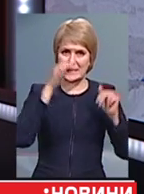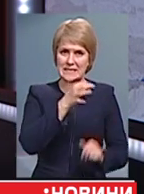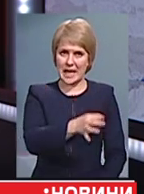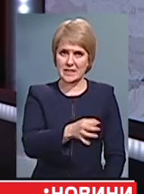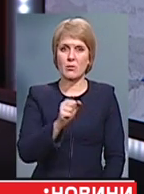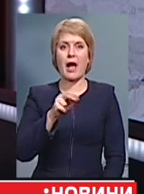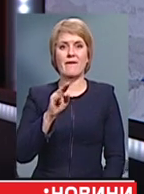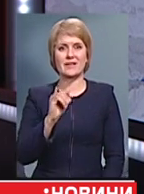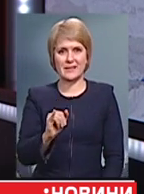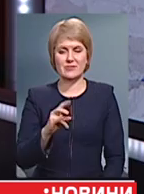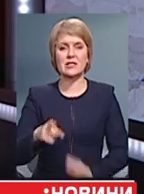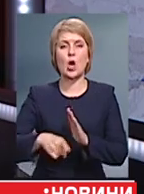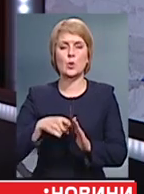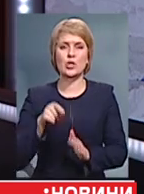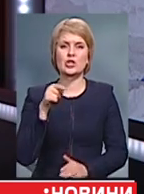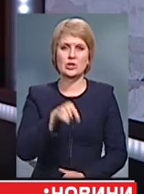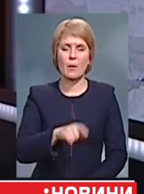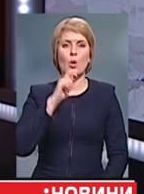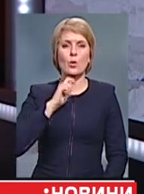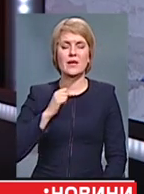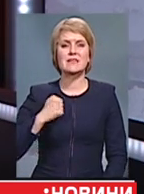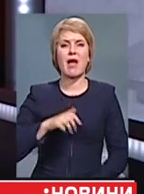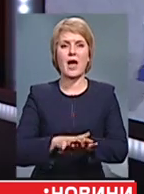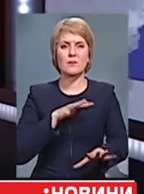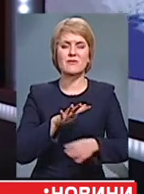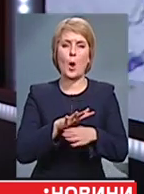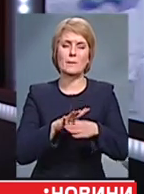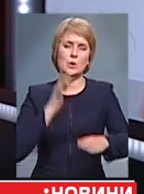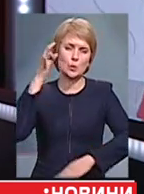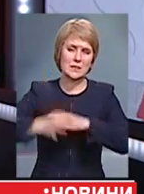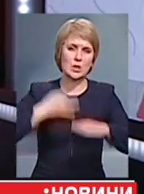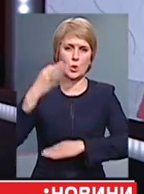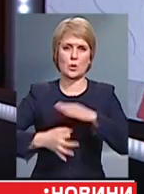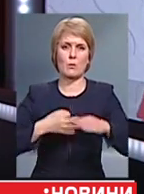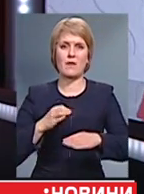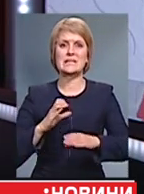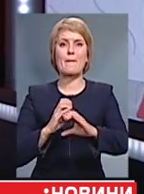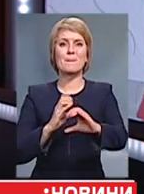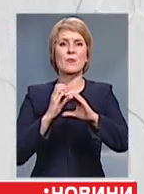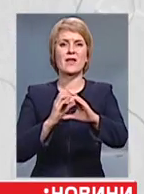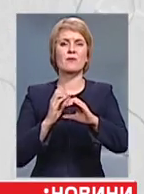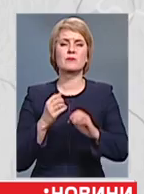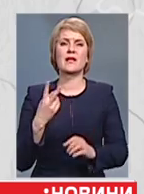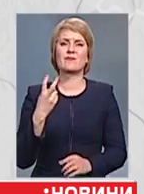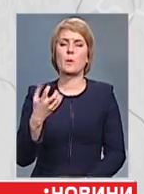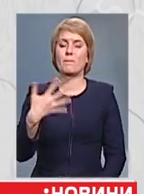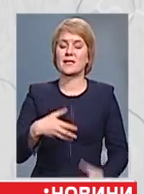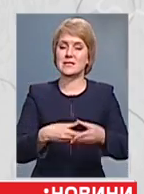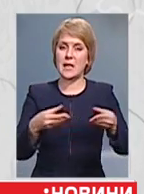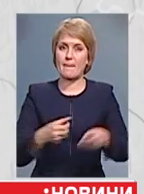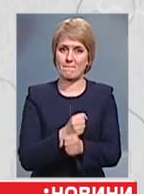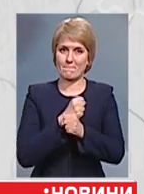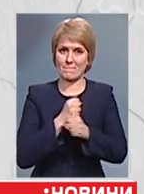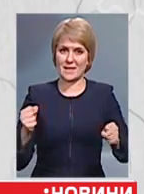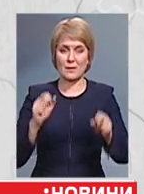Авдіївці на Донеччині. Там українських армійців обстрілюють цілодобово. З мінометів по них випустили близько 250 мін. По Зайцевому